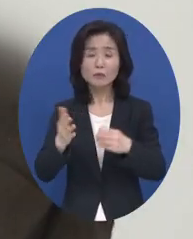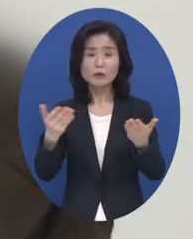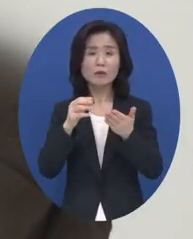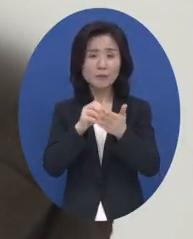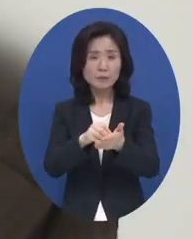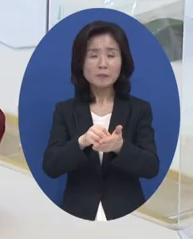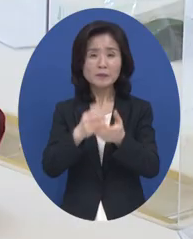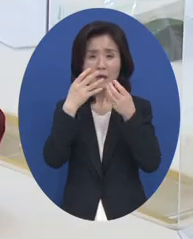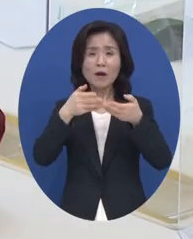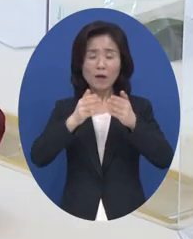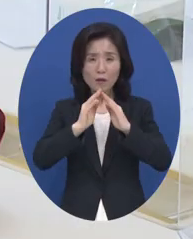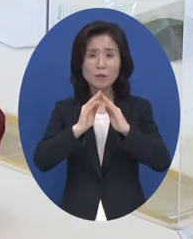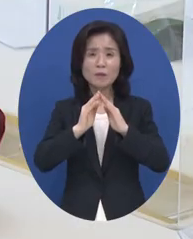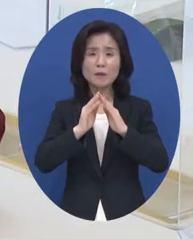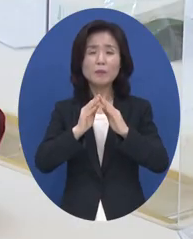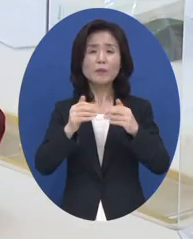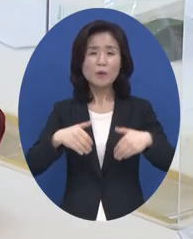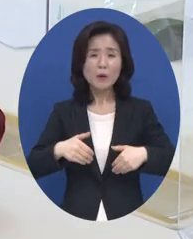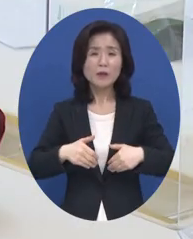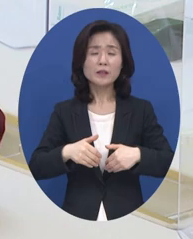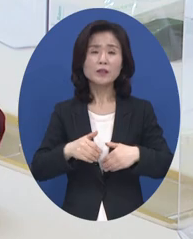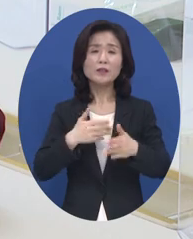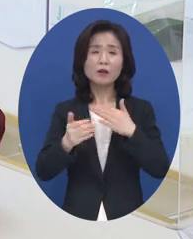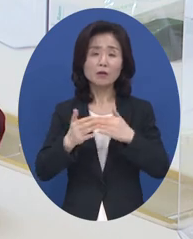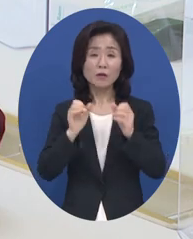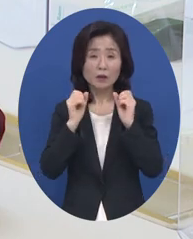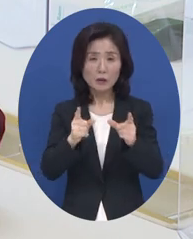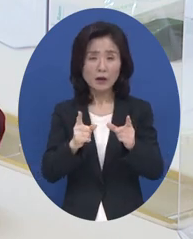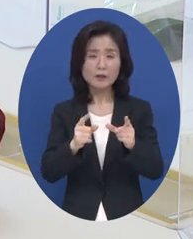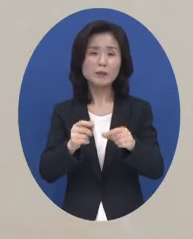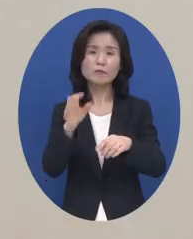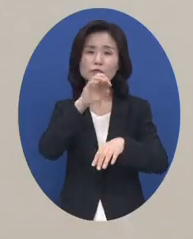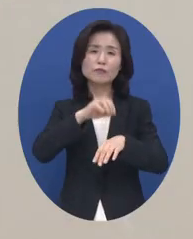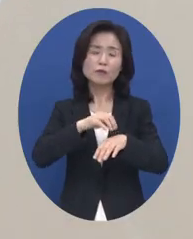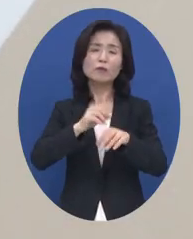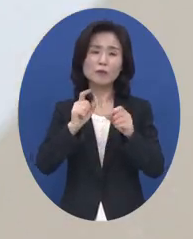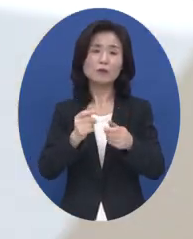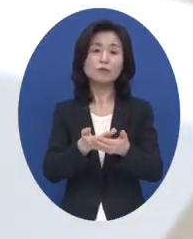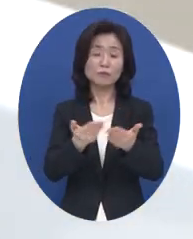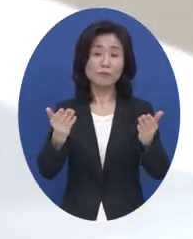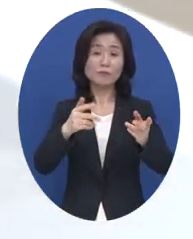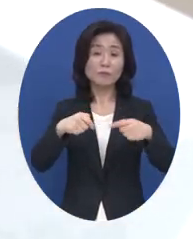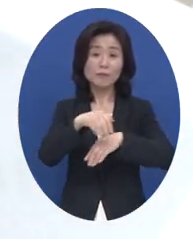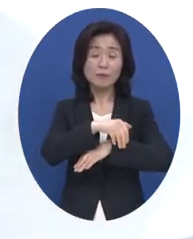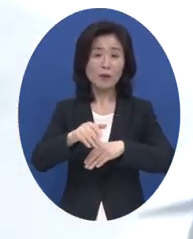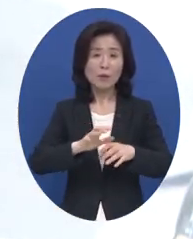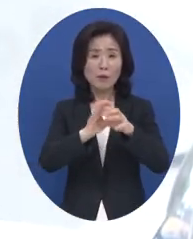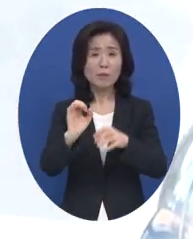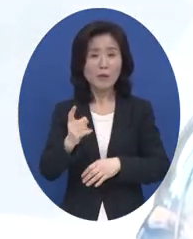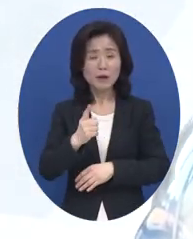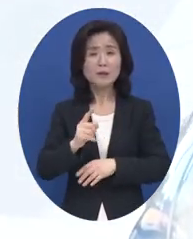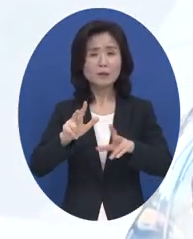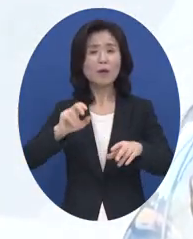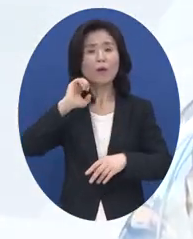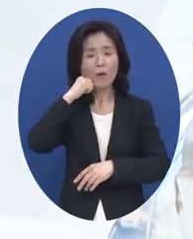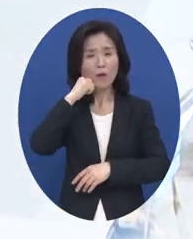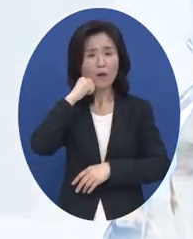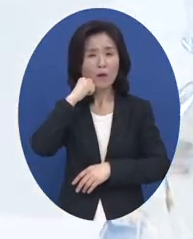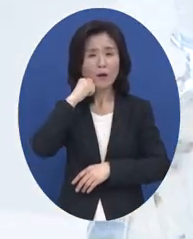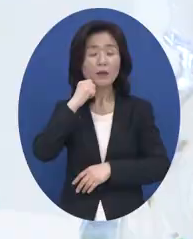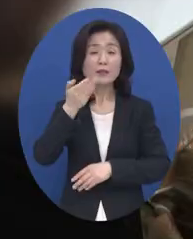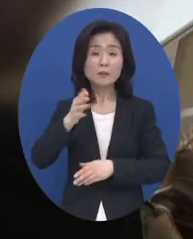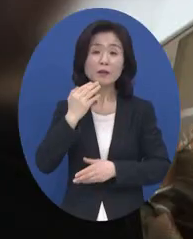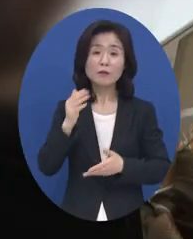필요한 경력 개발과 숙련 기회를 제공하는 정책입니다. 코로나19 여파로 힘든 시기지만